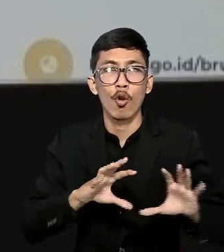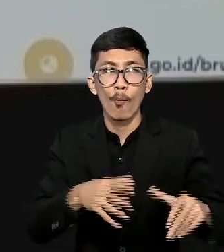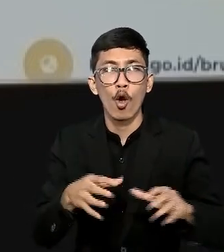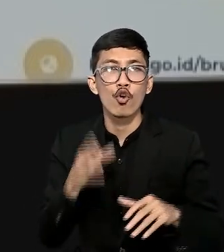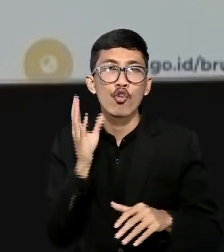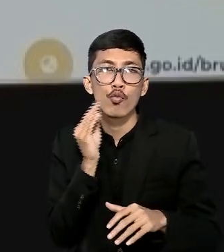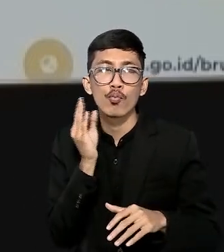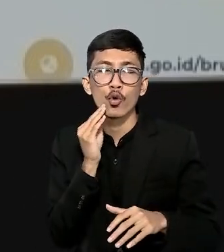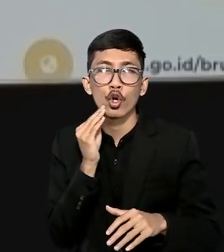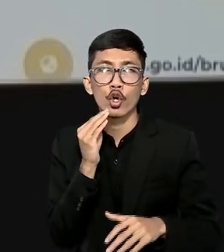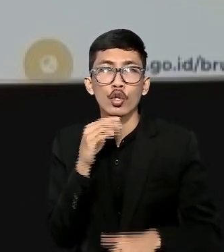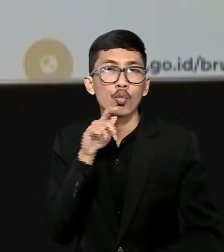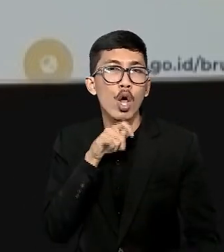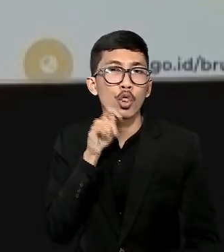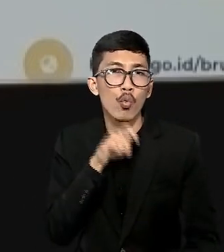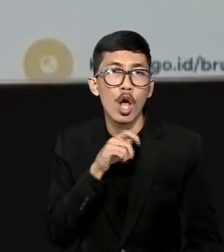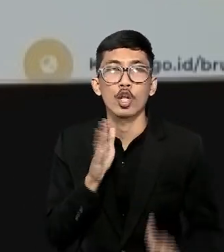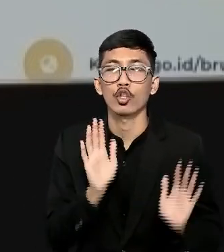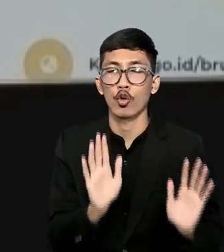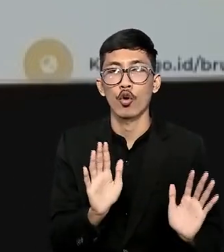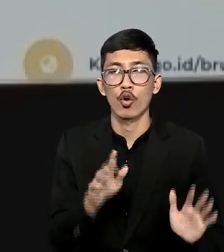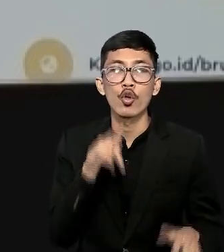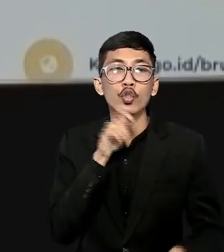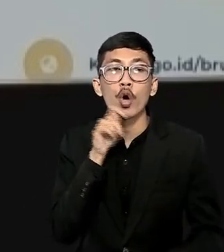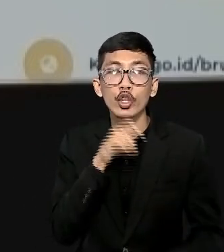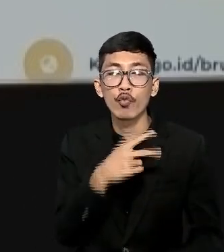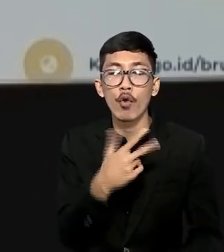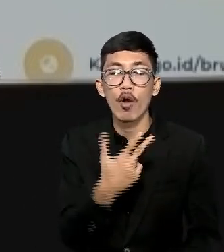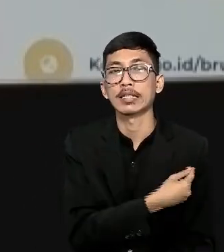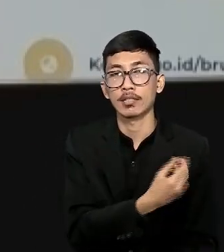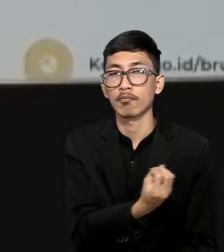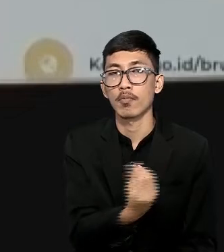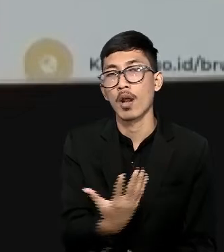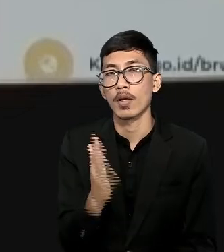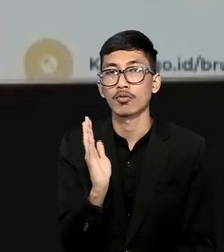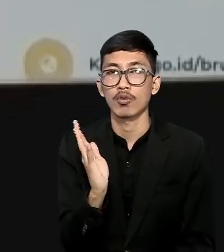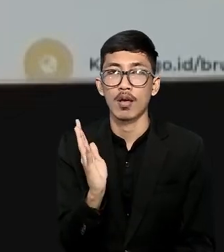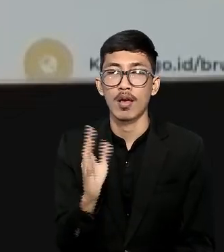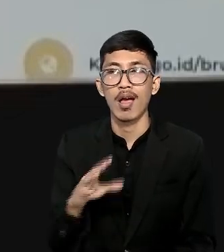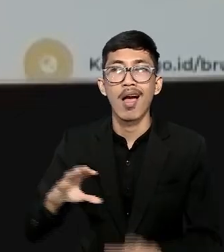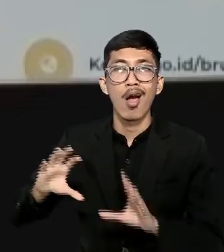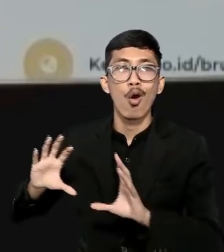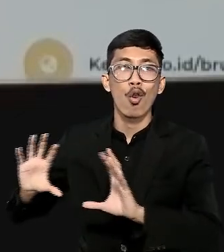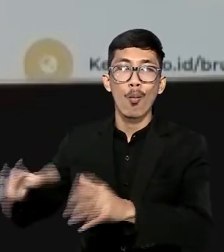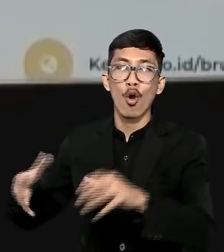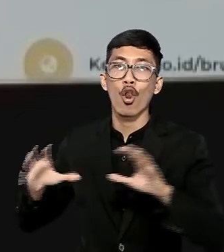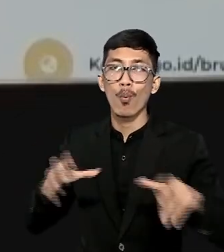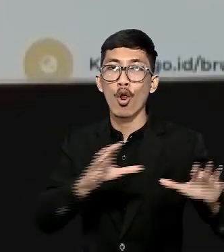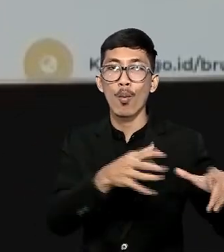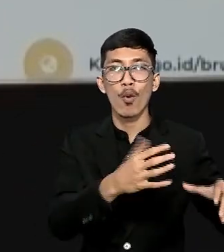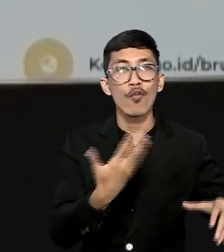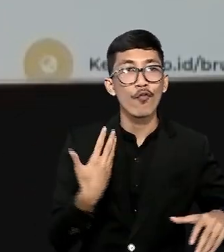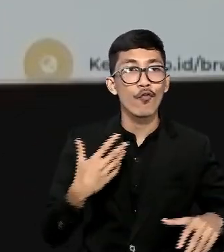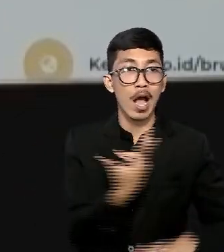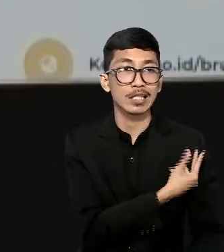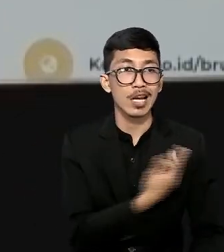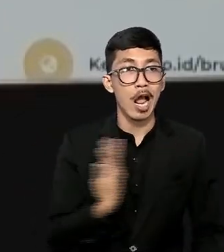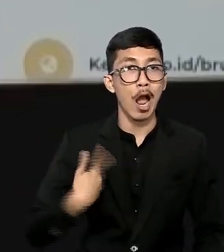yang Manula jadi Meskipun banyak kelompok-kelompok antivaksinasi clear sekali bahwa